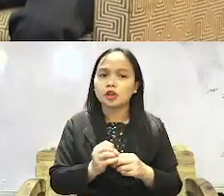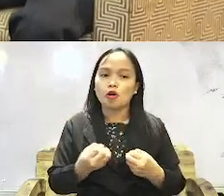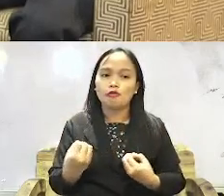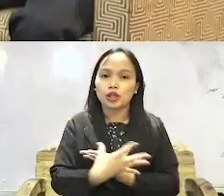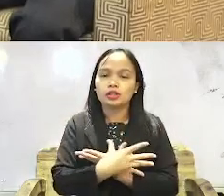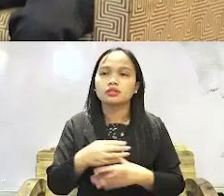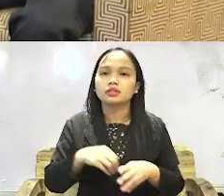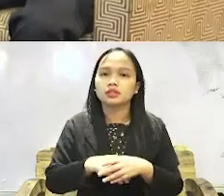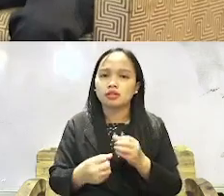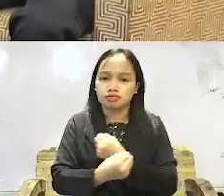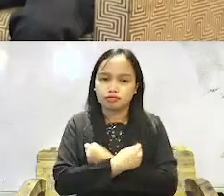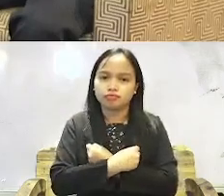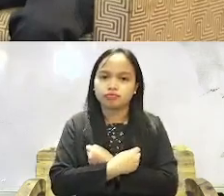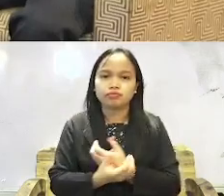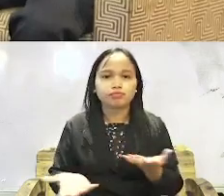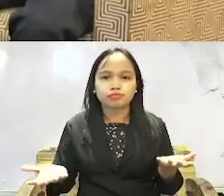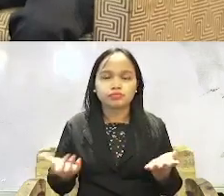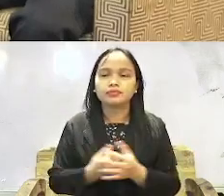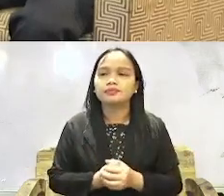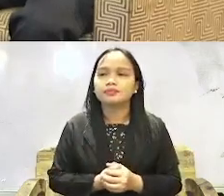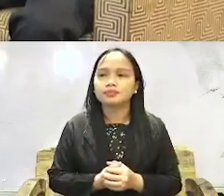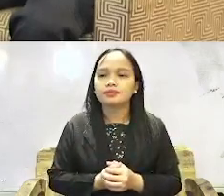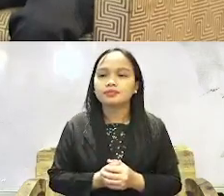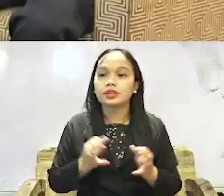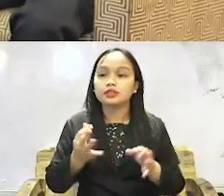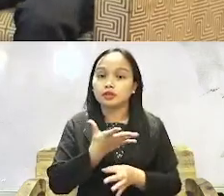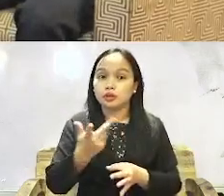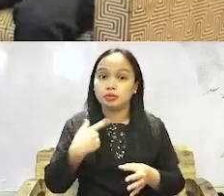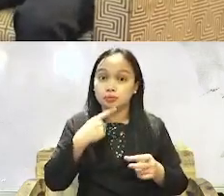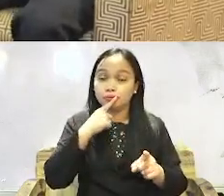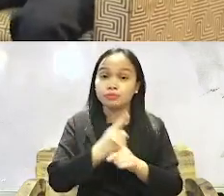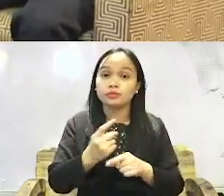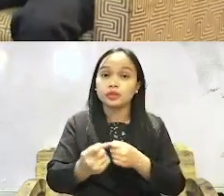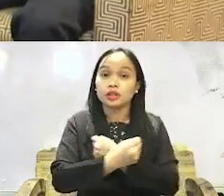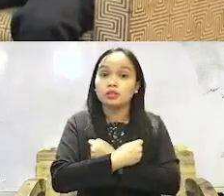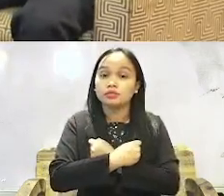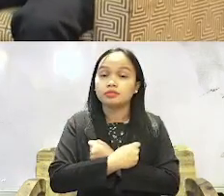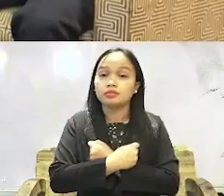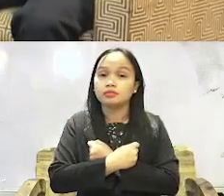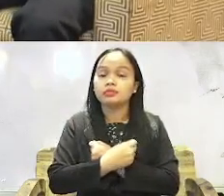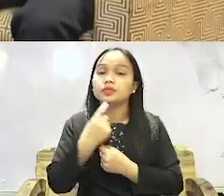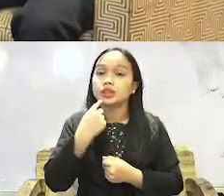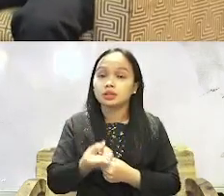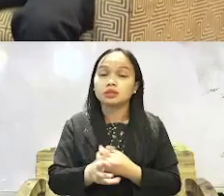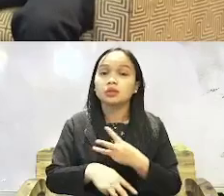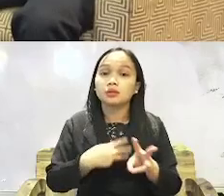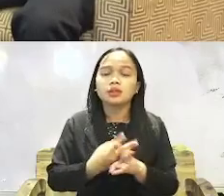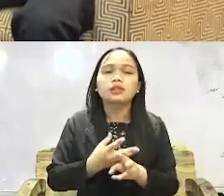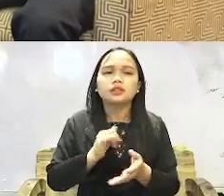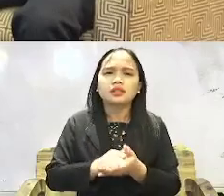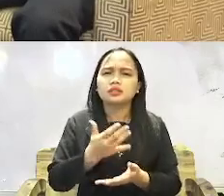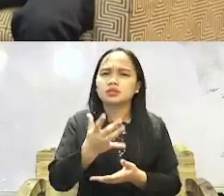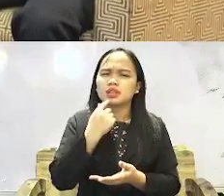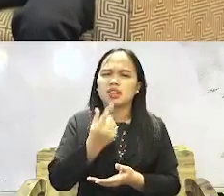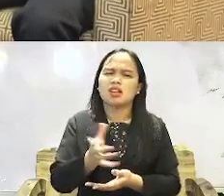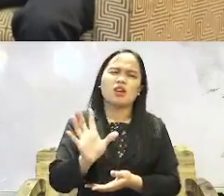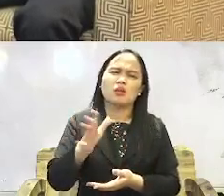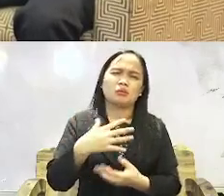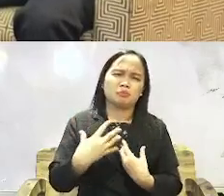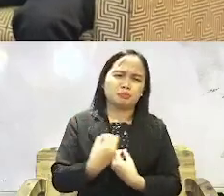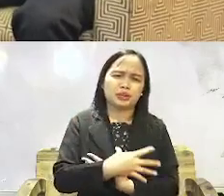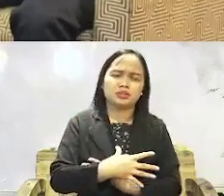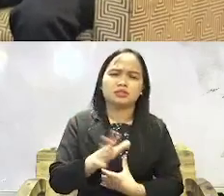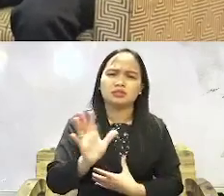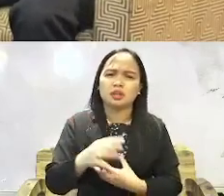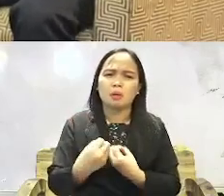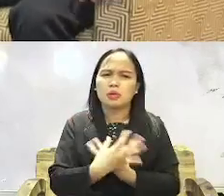love. Amen. Kung totoo yung pagmamahal na meron kayo, sinasabi nyo ngayon sa mundo, na meron sa'yo, dapat di ka natakot.